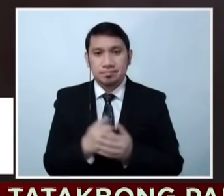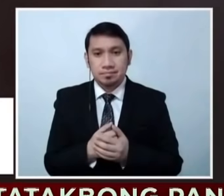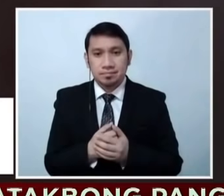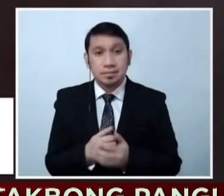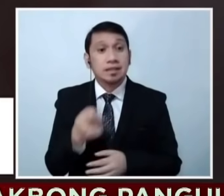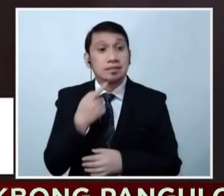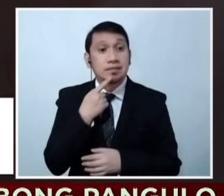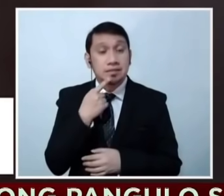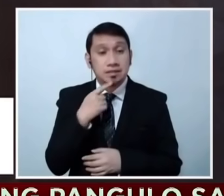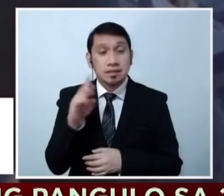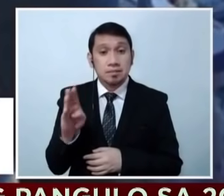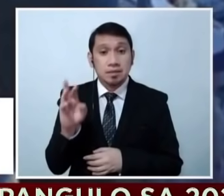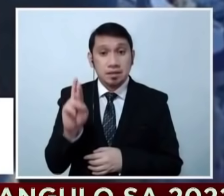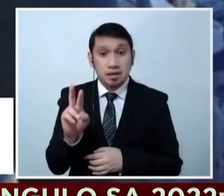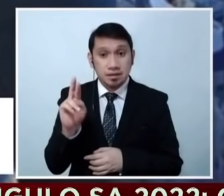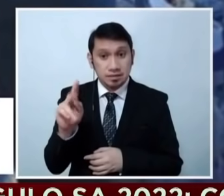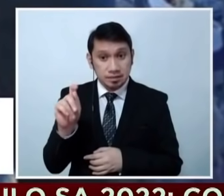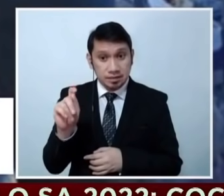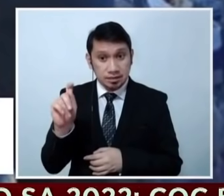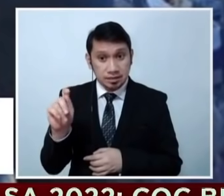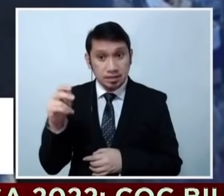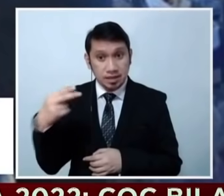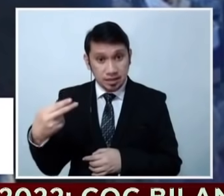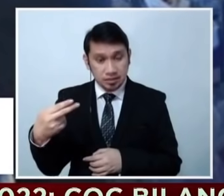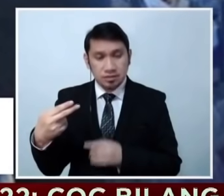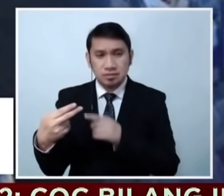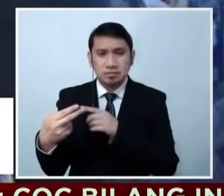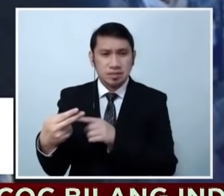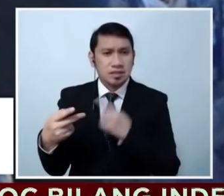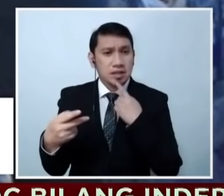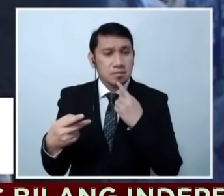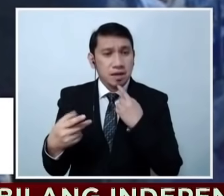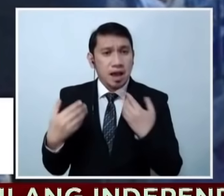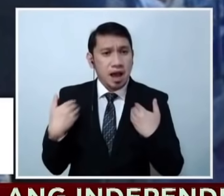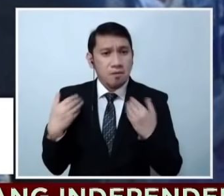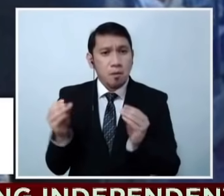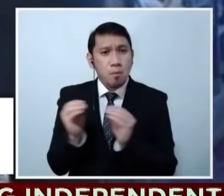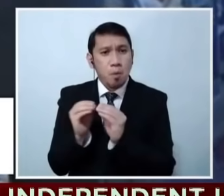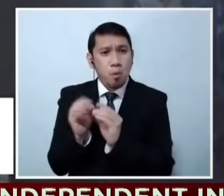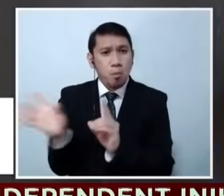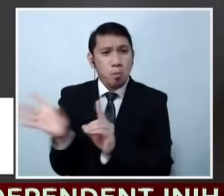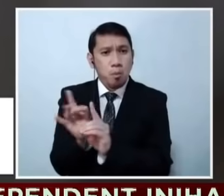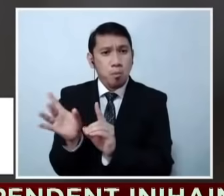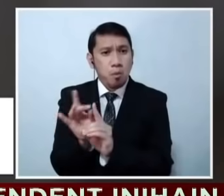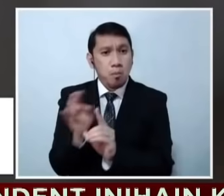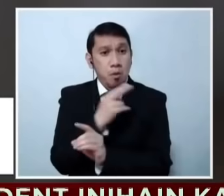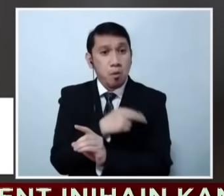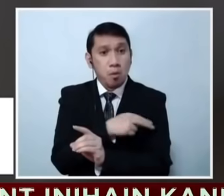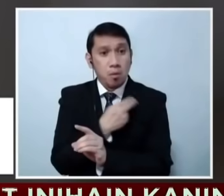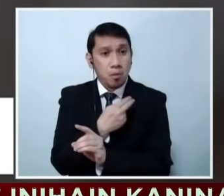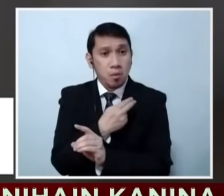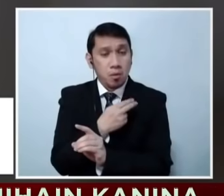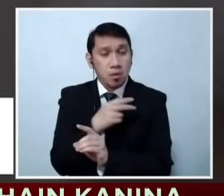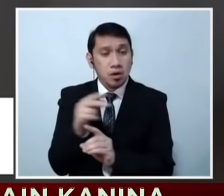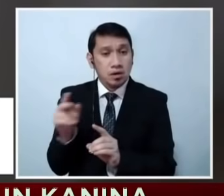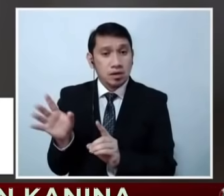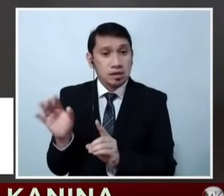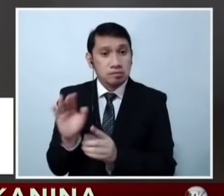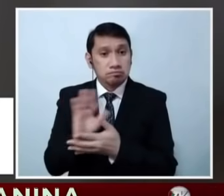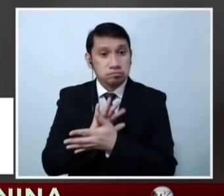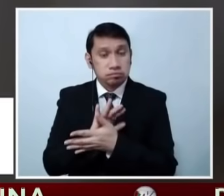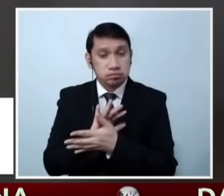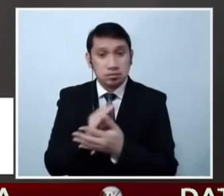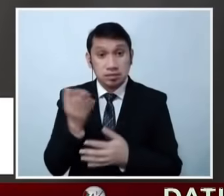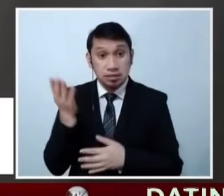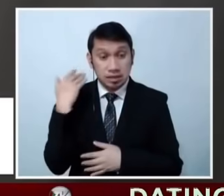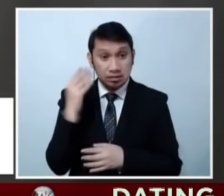ng BRTTH, patuloy kasi na tumataas ang bilang ng COVID patients sa ospital. Noong Hulyo, 61 ang